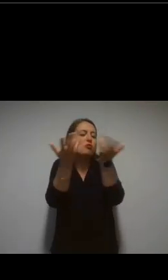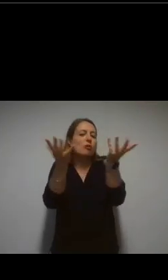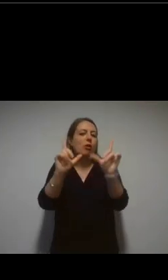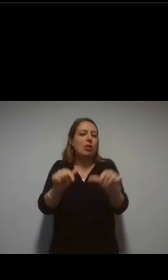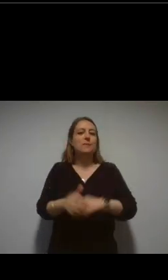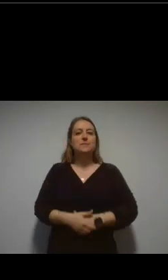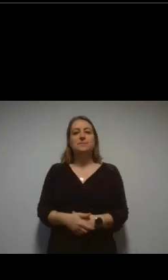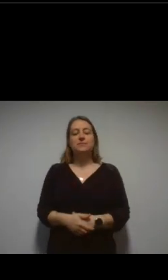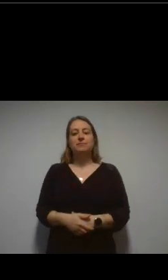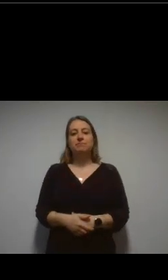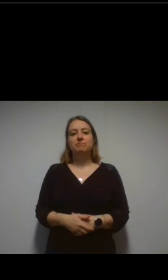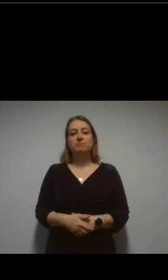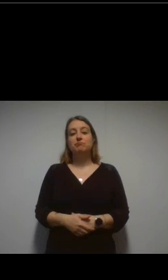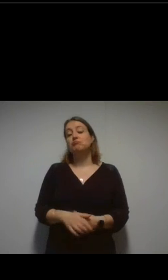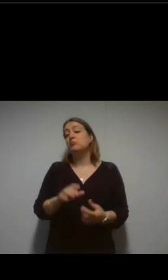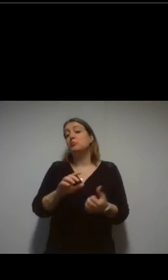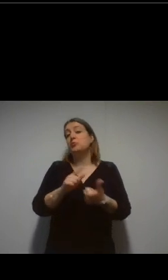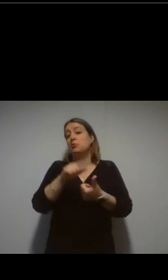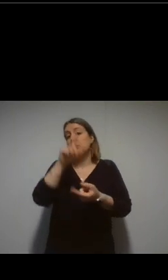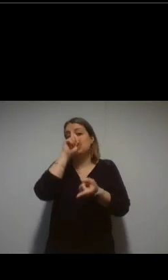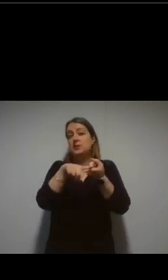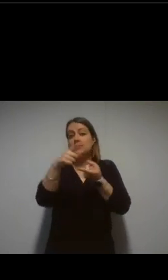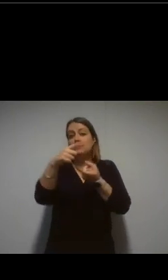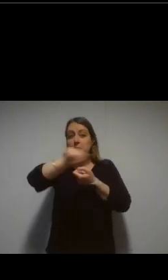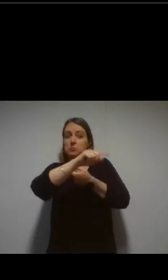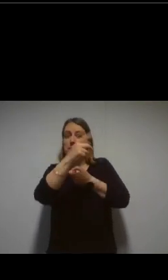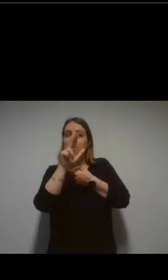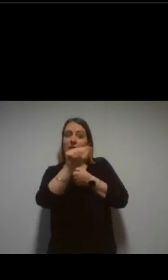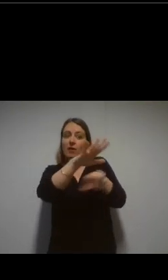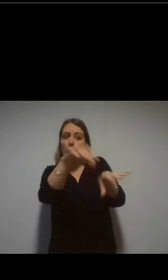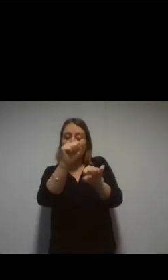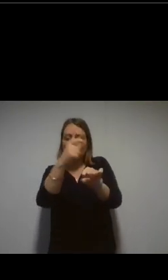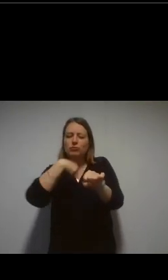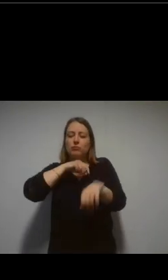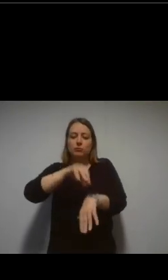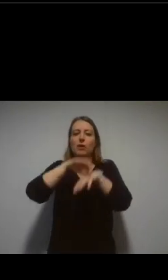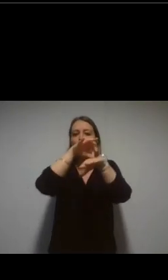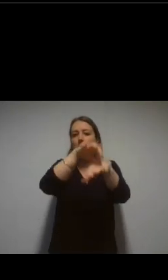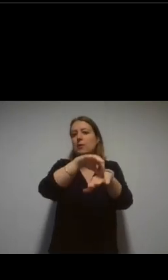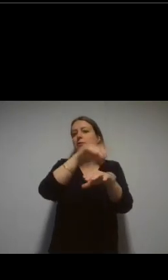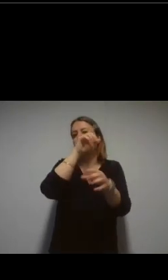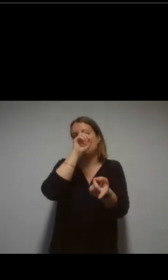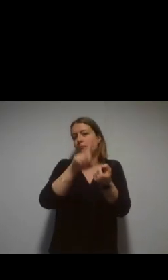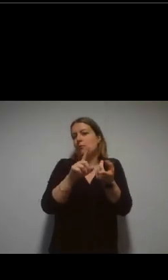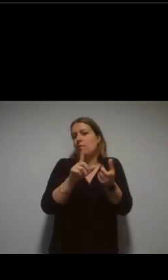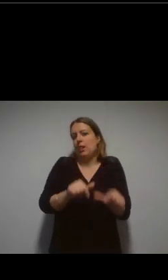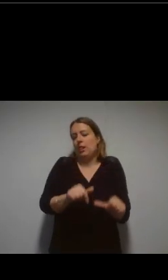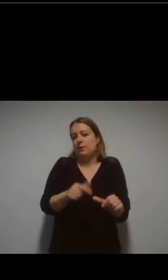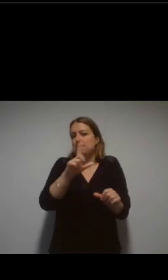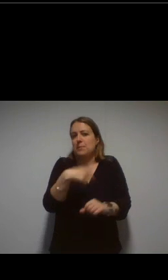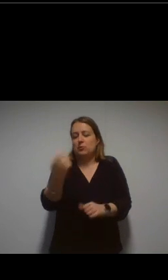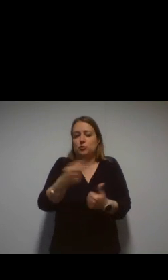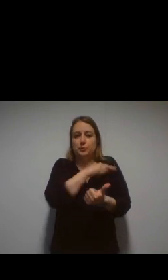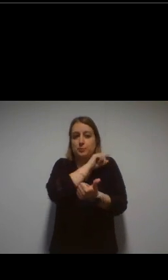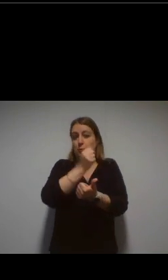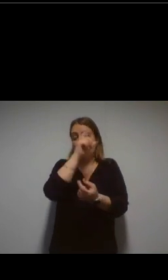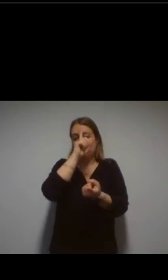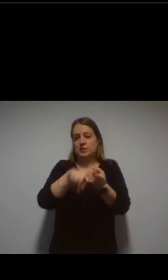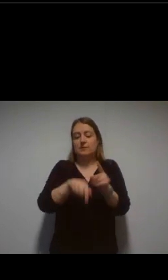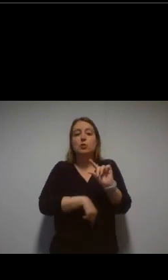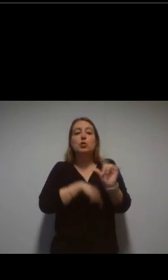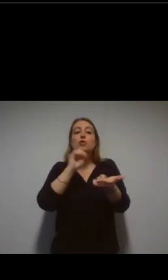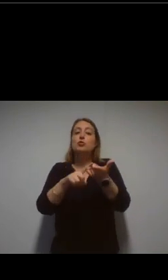Vous aider et vous accompagner évidemment sur vos recrutements, bien sûr. Donc ça, c'est le premier objectif. L'autre objectif, c'est de travailler sur